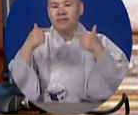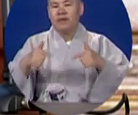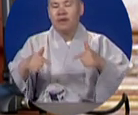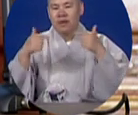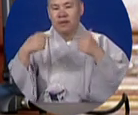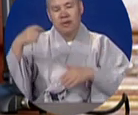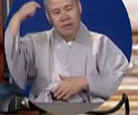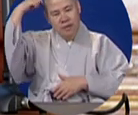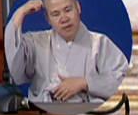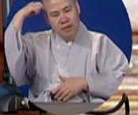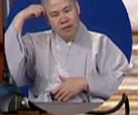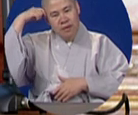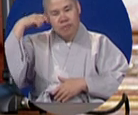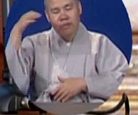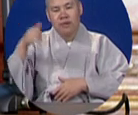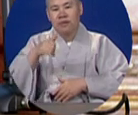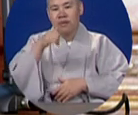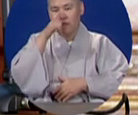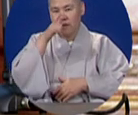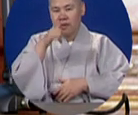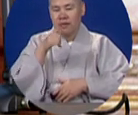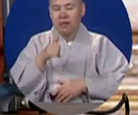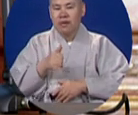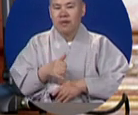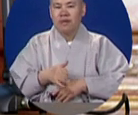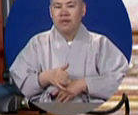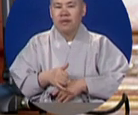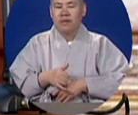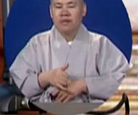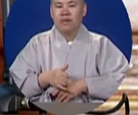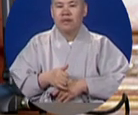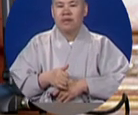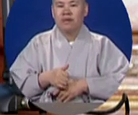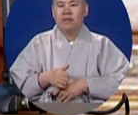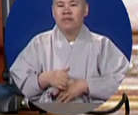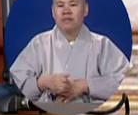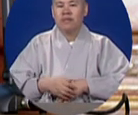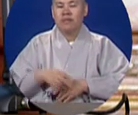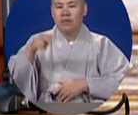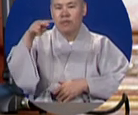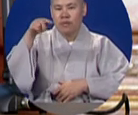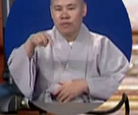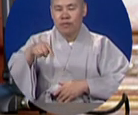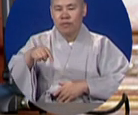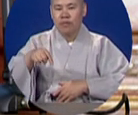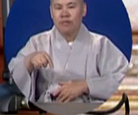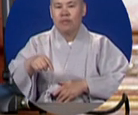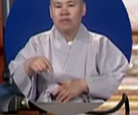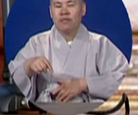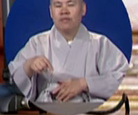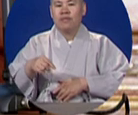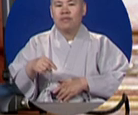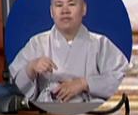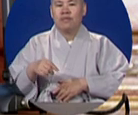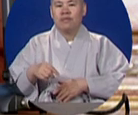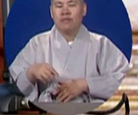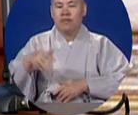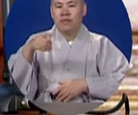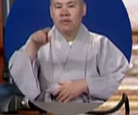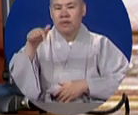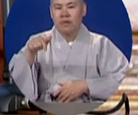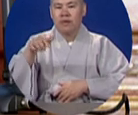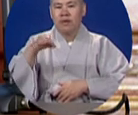느낌을 가지고 있는 게 그게 이제 수입니다 작의 촉 그